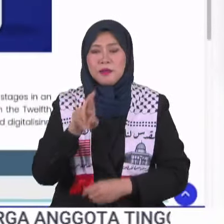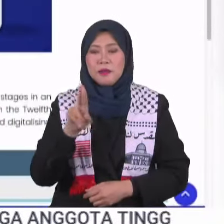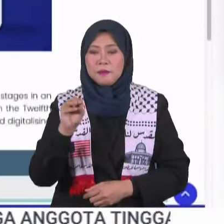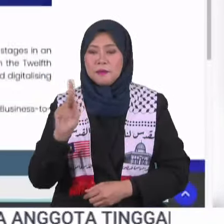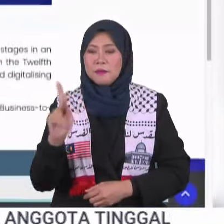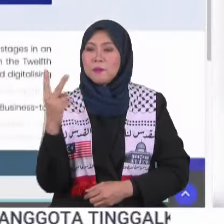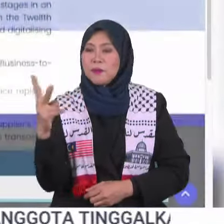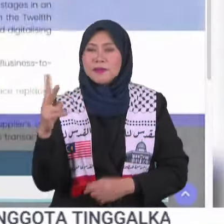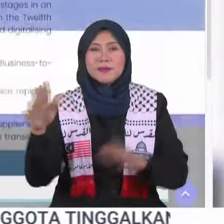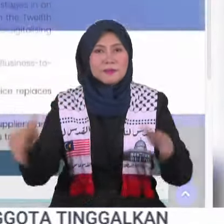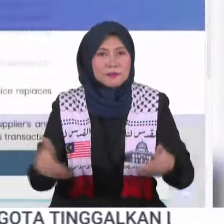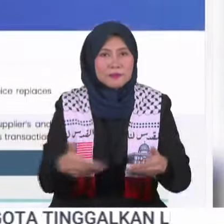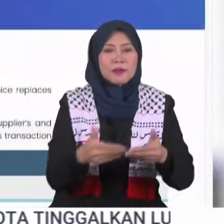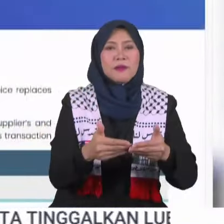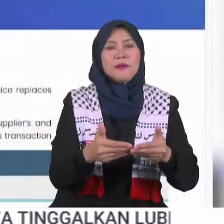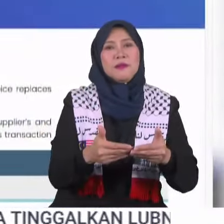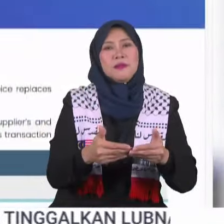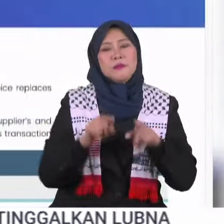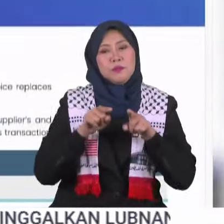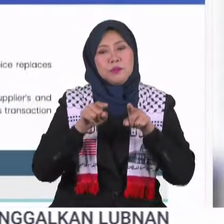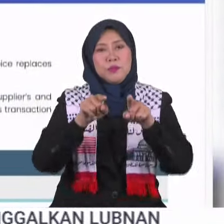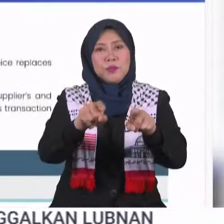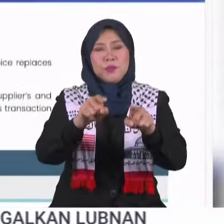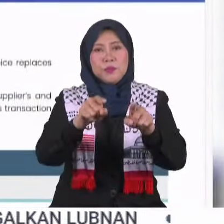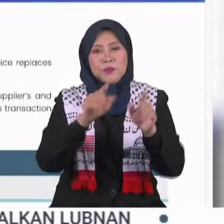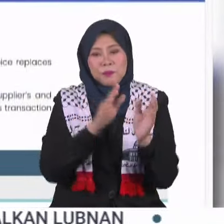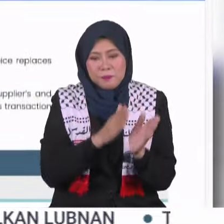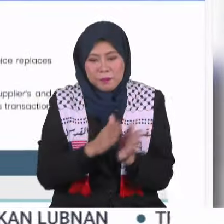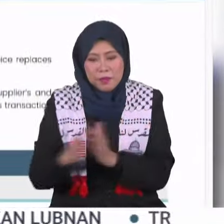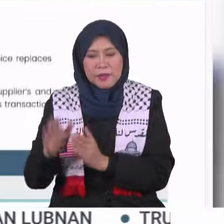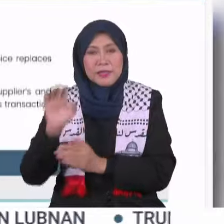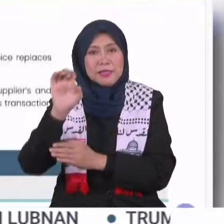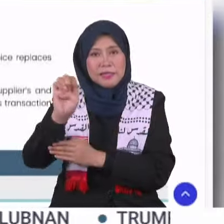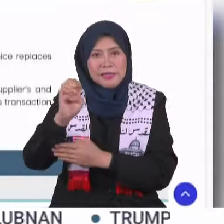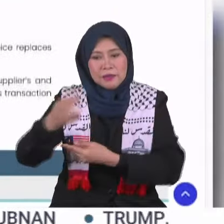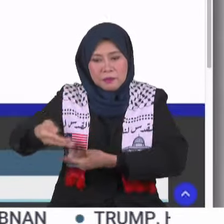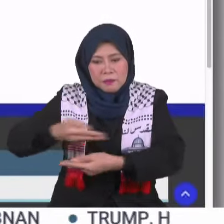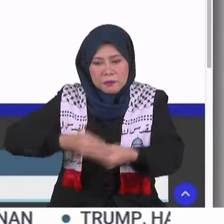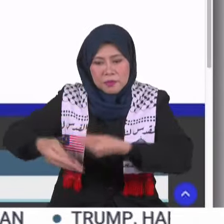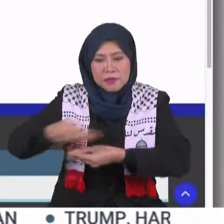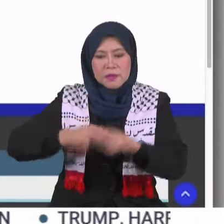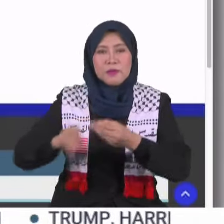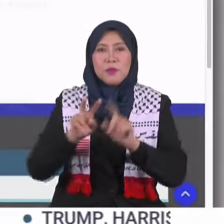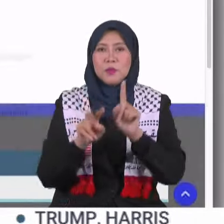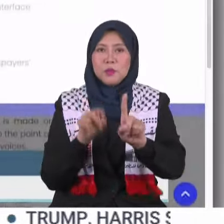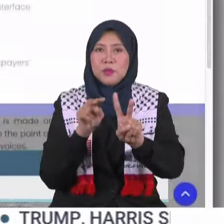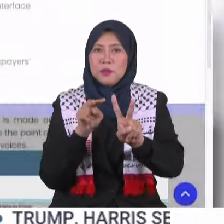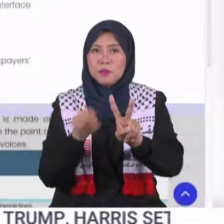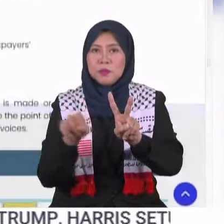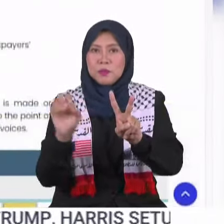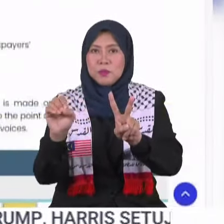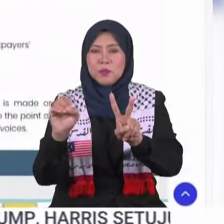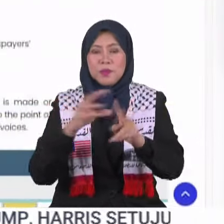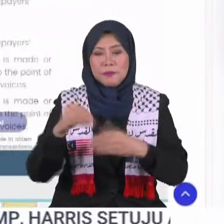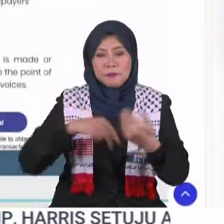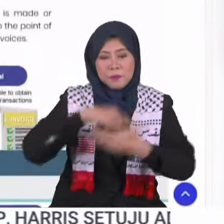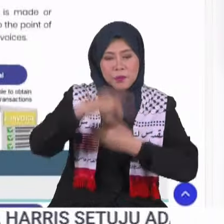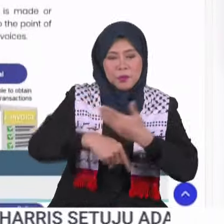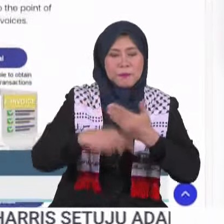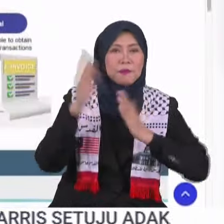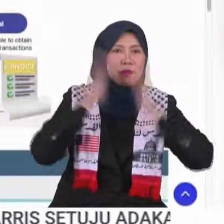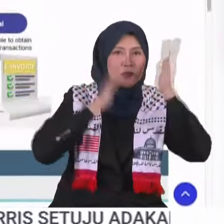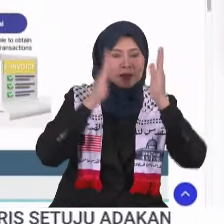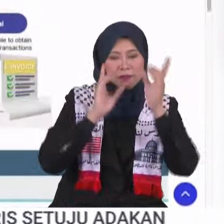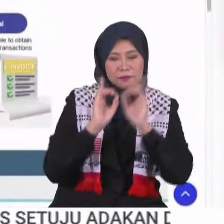ke-12 diperkenal seiring Pelan Hala 7 Strategik E-Dagang Kebangsaan 2.0 dan Program Mangkin